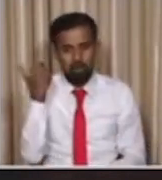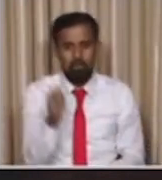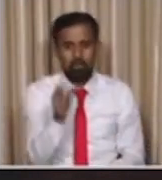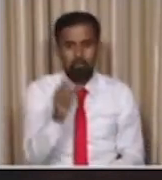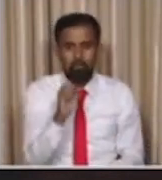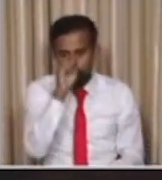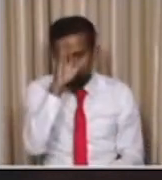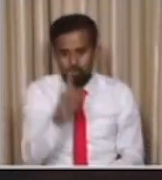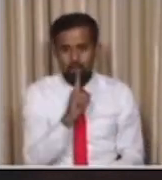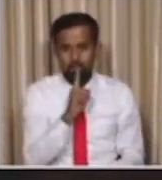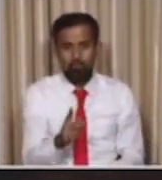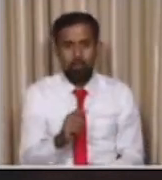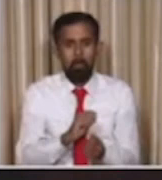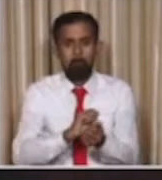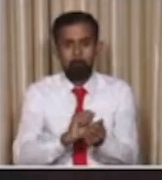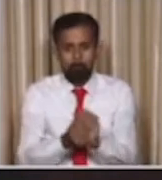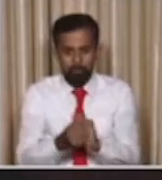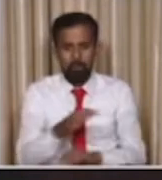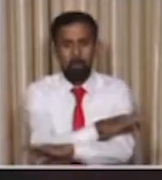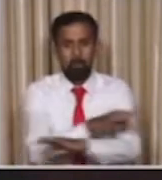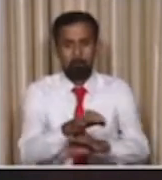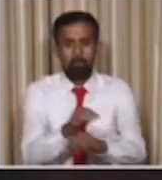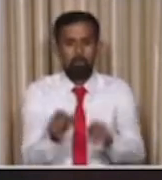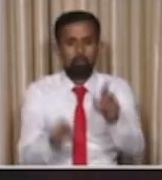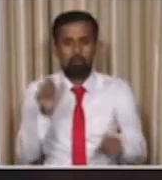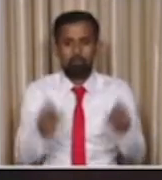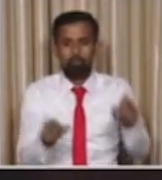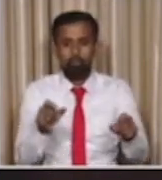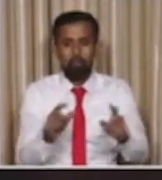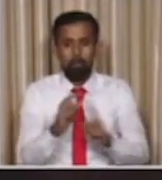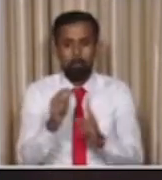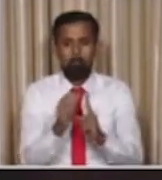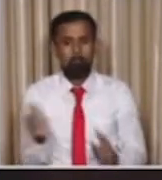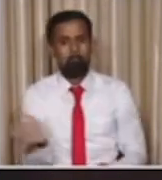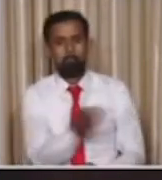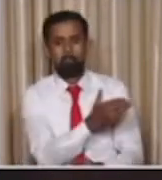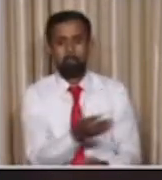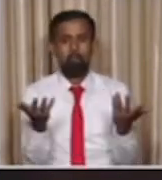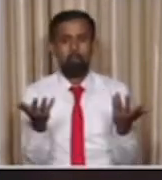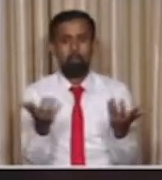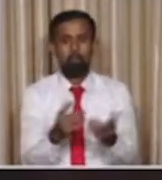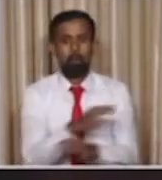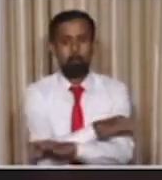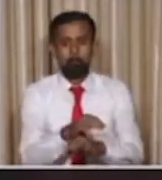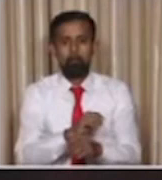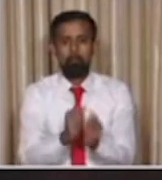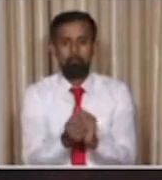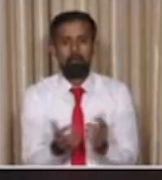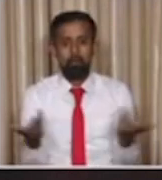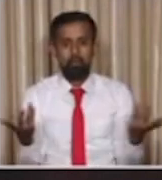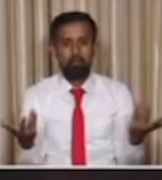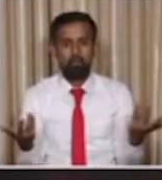එතුමාට උදේ කිව්වේ අපි මේකේ සිස්ටම් එක වෙනස් කරමු. රටේ මිනිස්සු කියනවා කොල්ලෝ පාර්ලිමේන්තු ගිහිල්ලා ඔයාලා කොහොද මේකේ සිස්ටම් එක වෙනස් කරන්නේ නැත්තේ